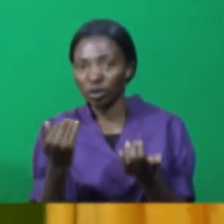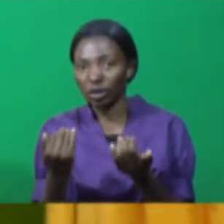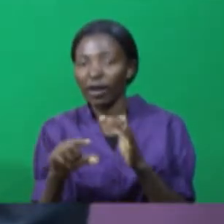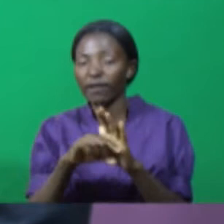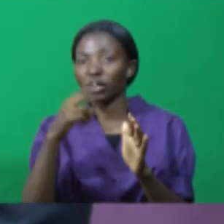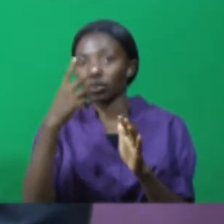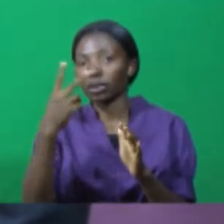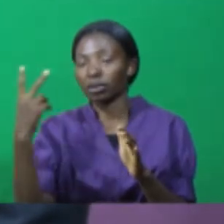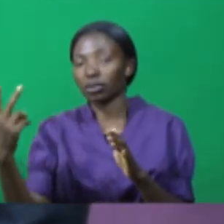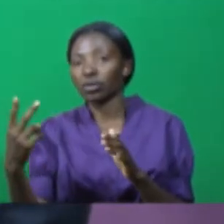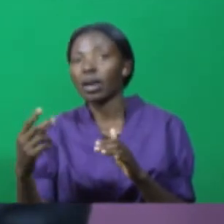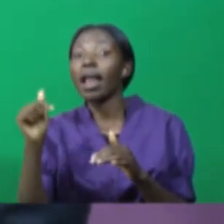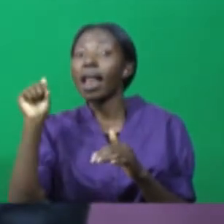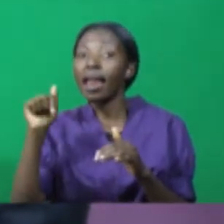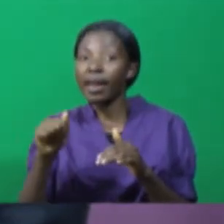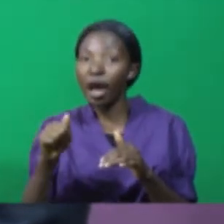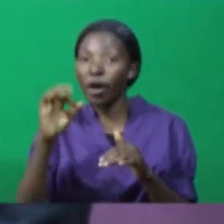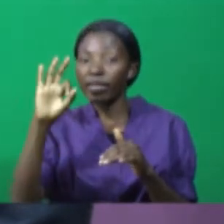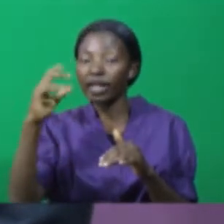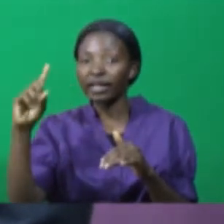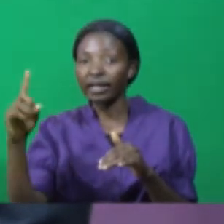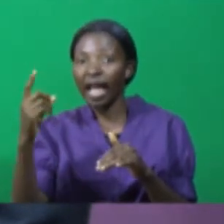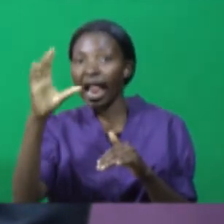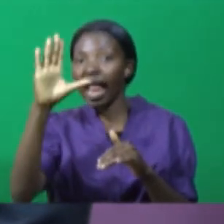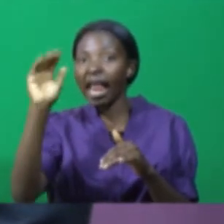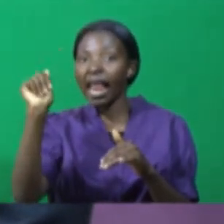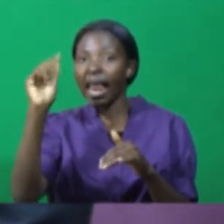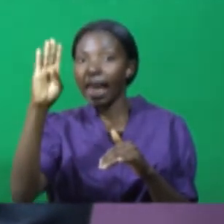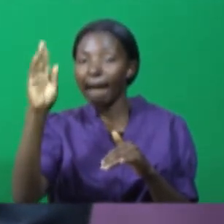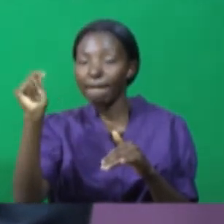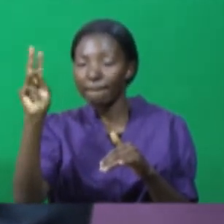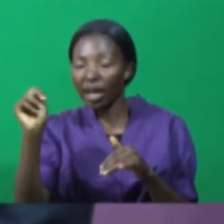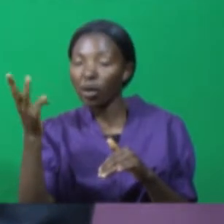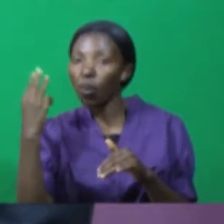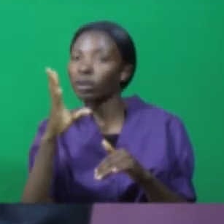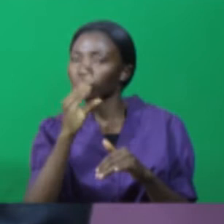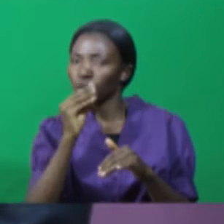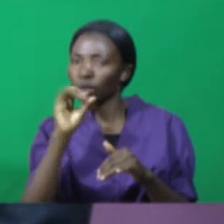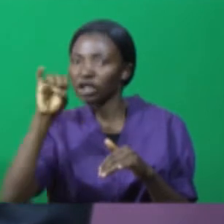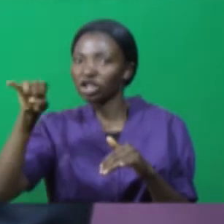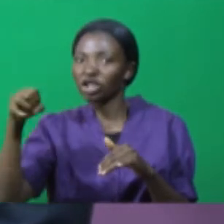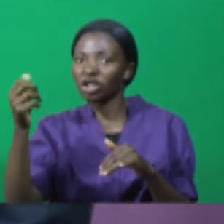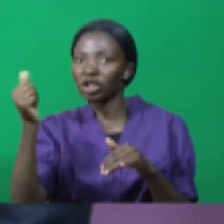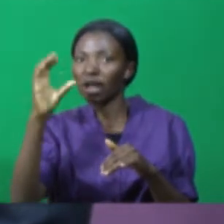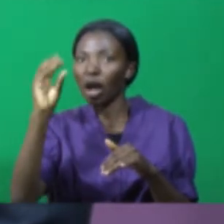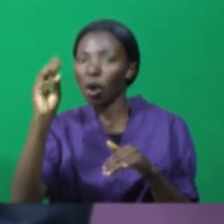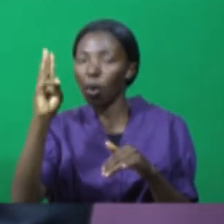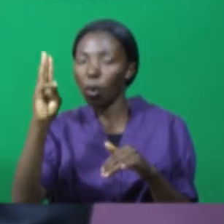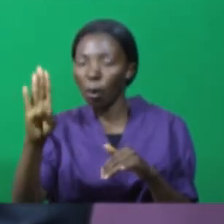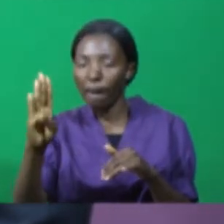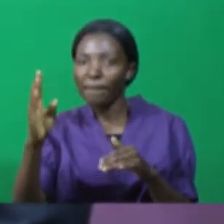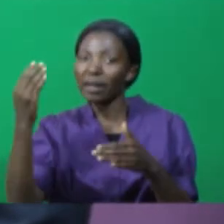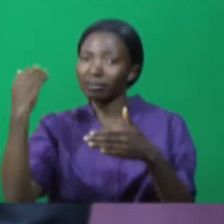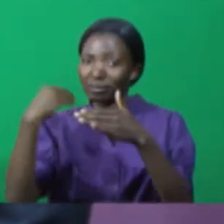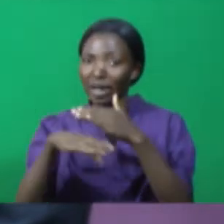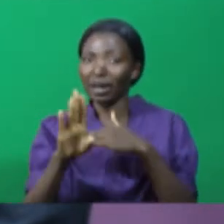pa 24. Zvino nemusi wetatu Labhani akaudzwa kunzi Jacob watiza. Iye akaenda nehama dzake akamuteverera